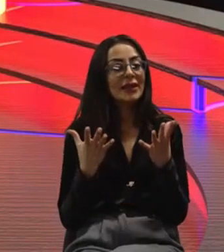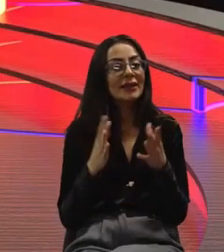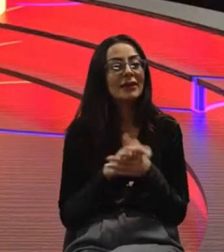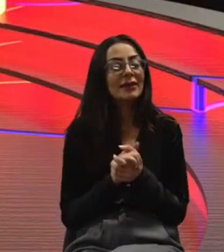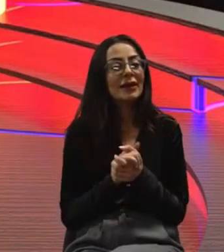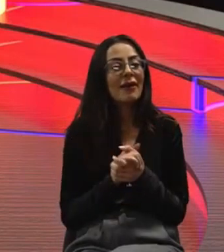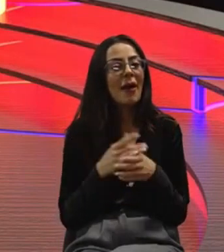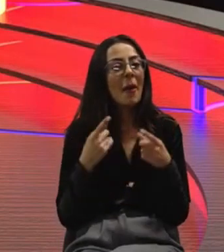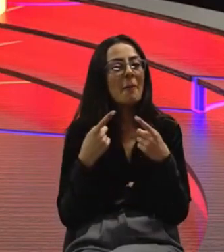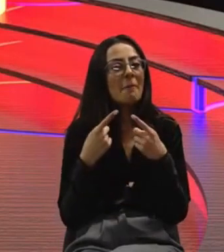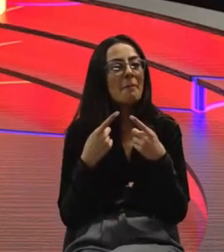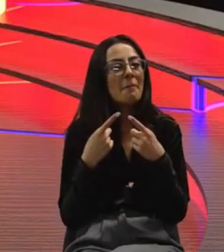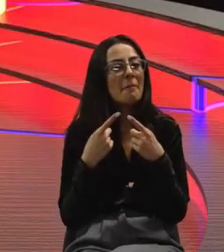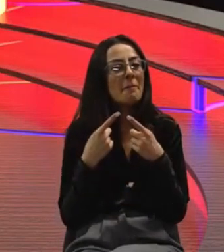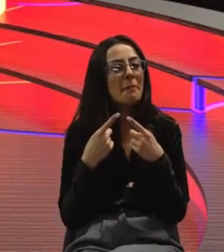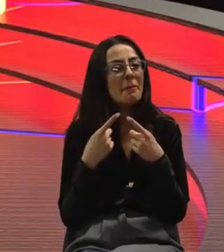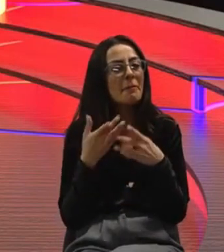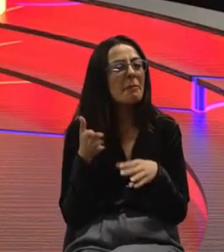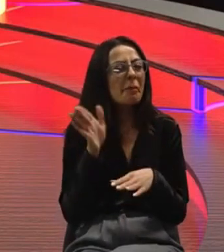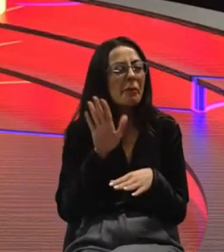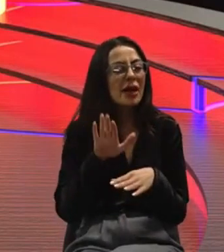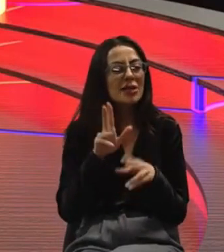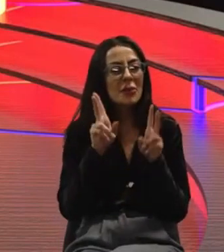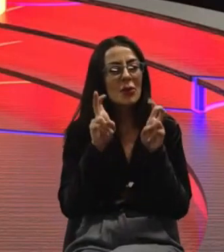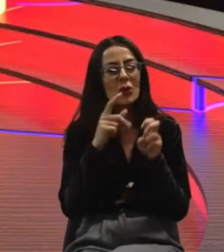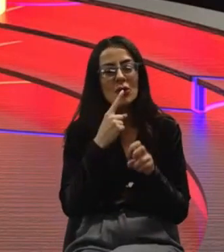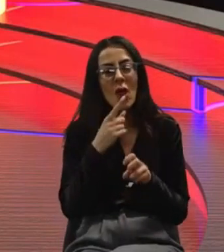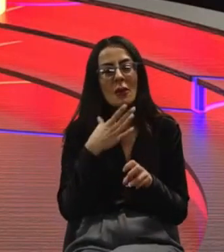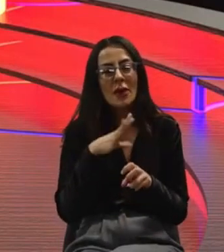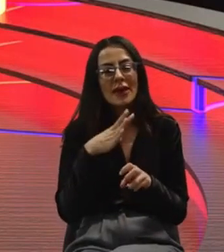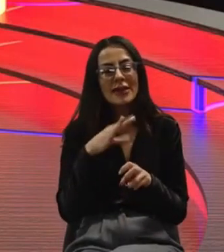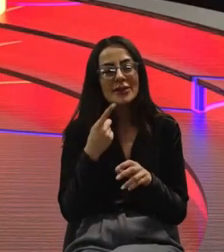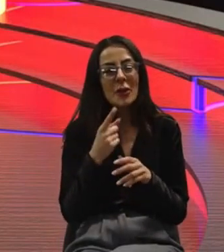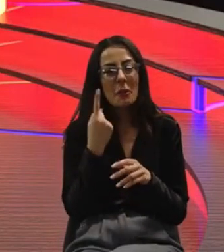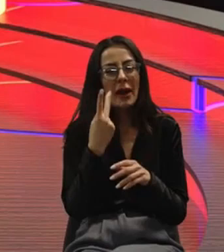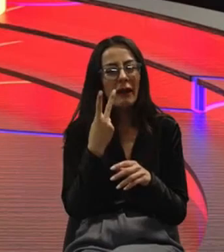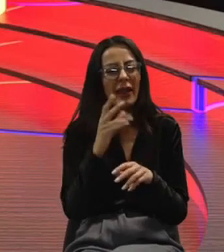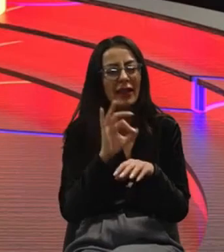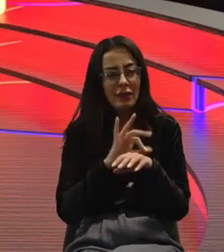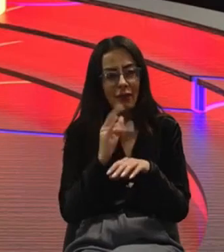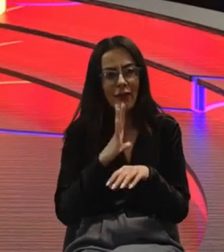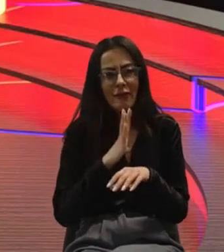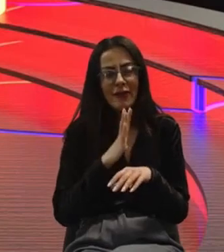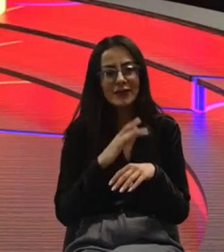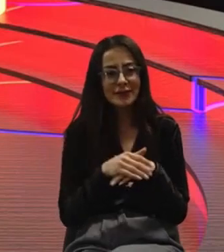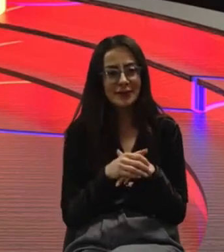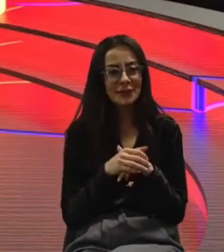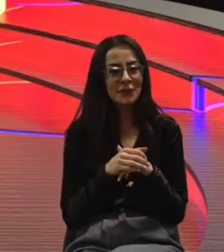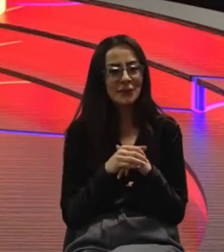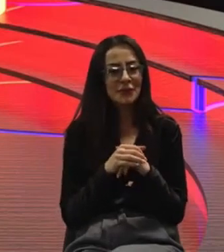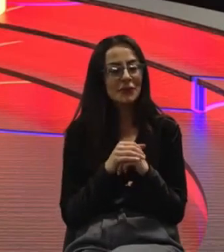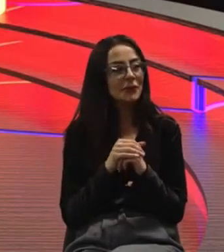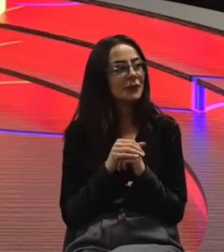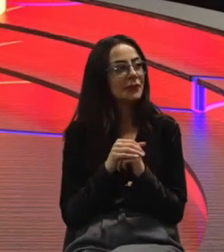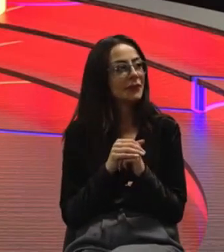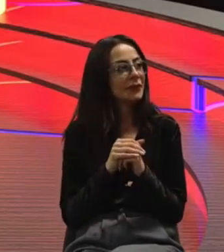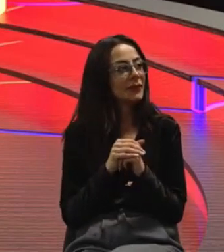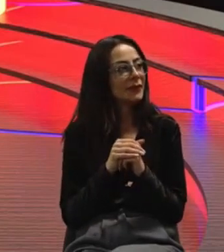bile başka bir açı göstermek istiyorum kapatmadan sanıyorum birkaç dakika daha var değil mi Bak